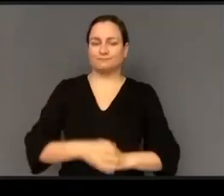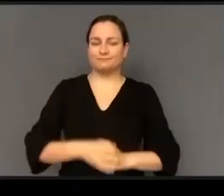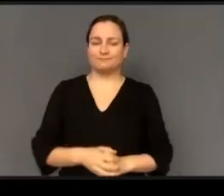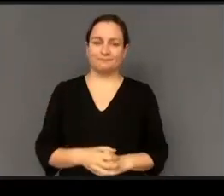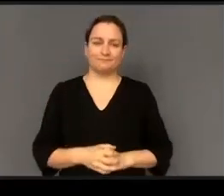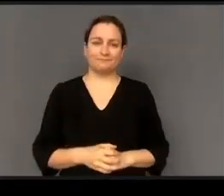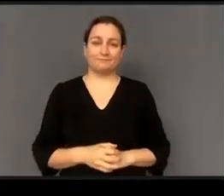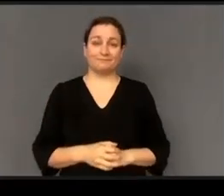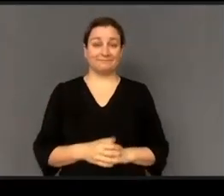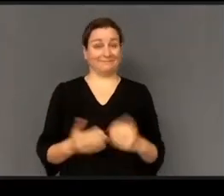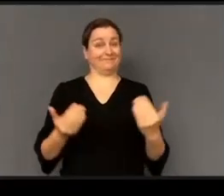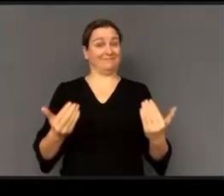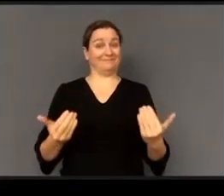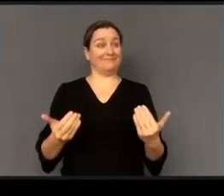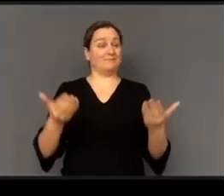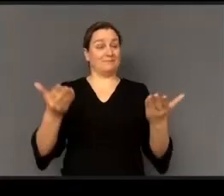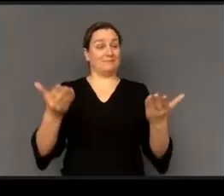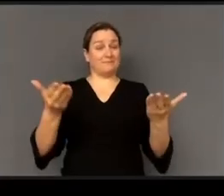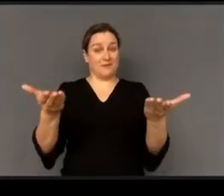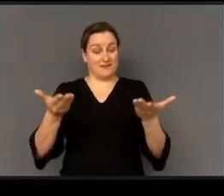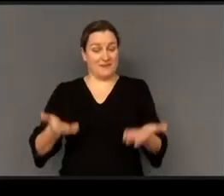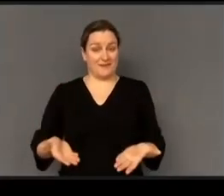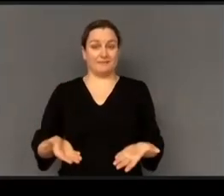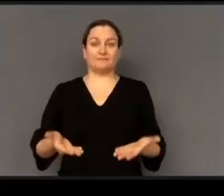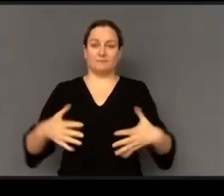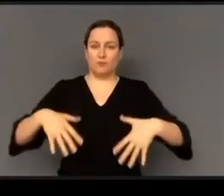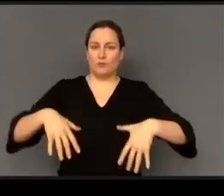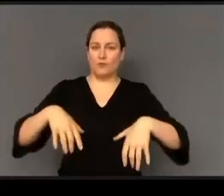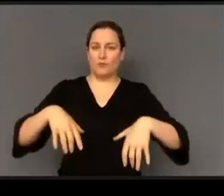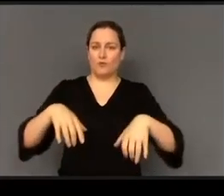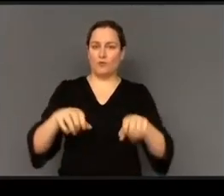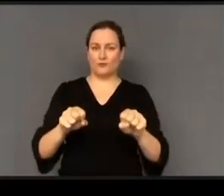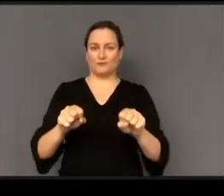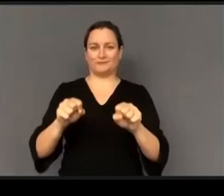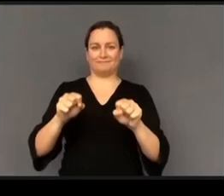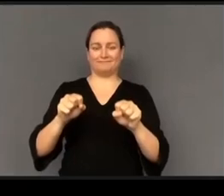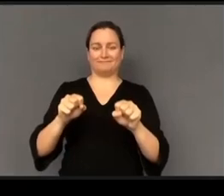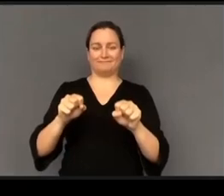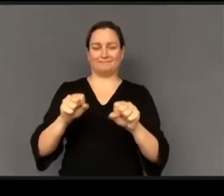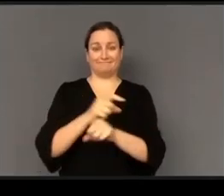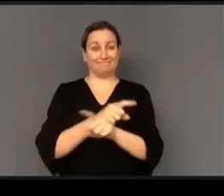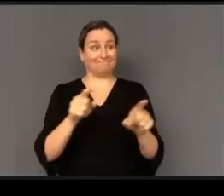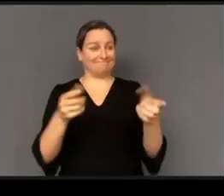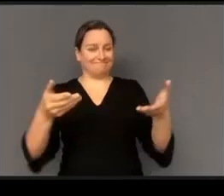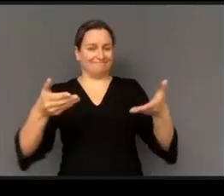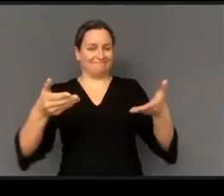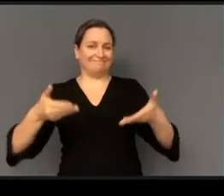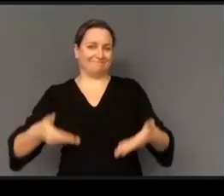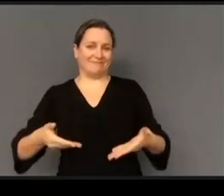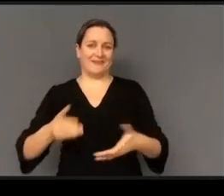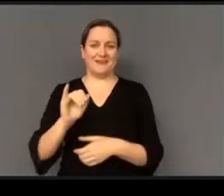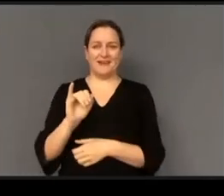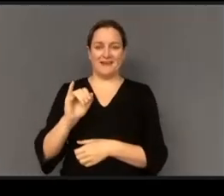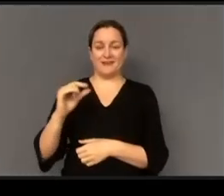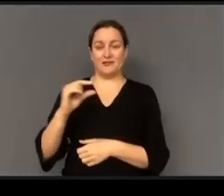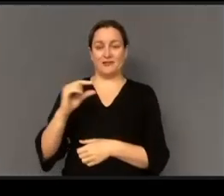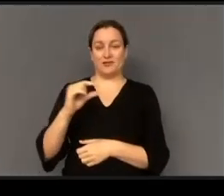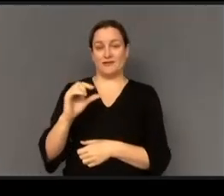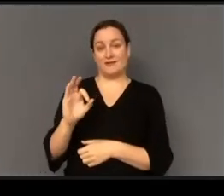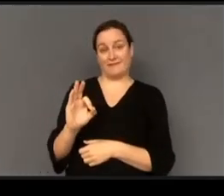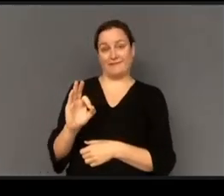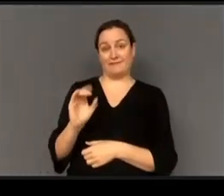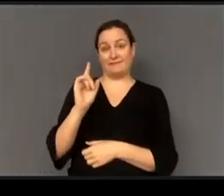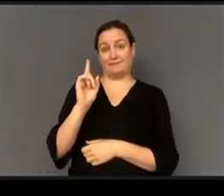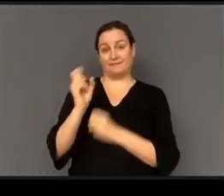باستضافه المؤتمر لاول مره كدوله مضيفه لمنتدى اداره الانترنت